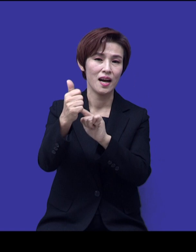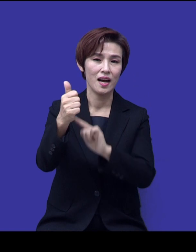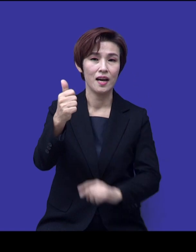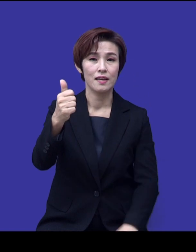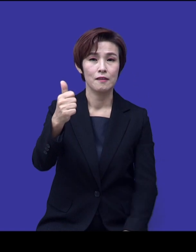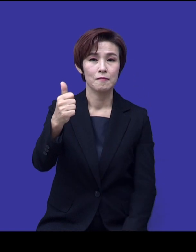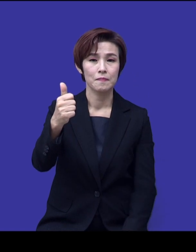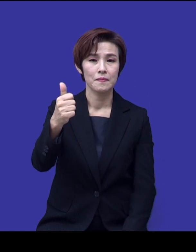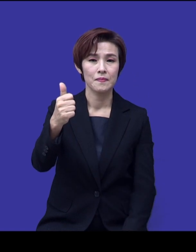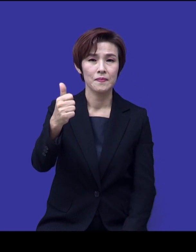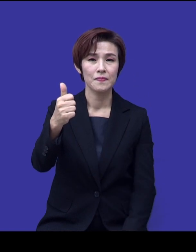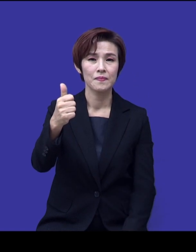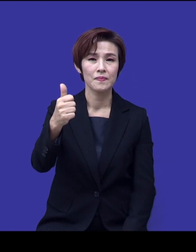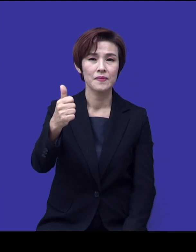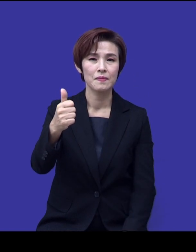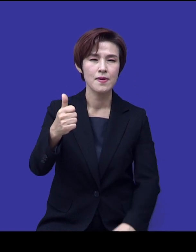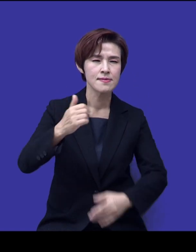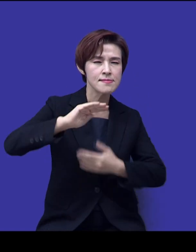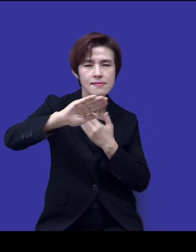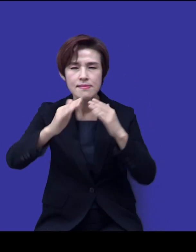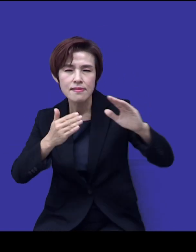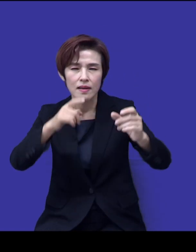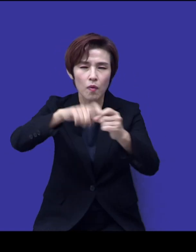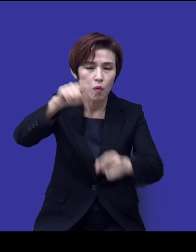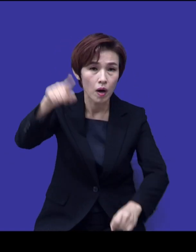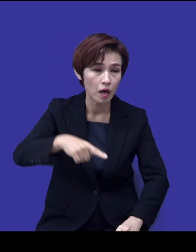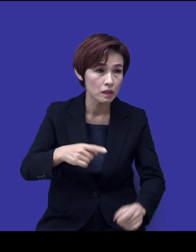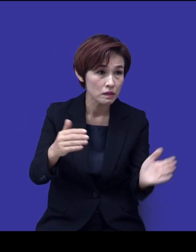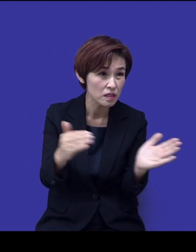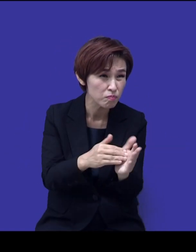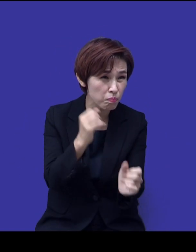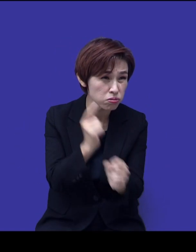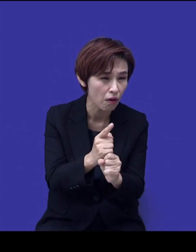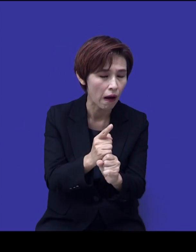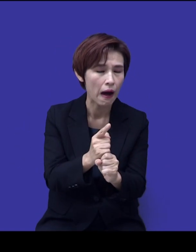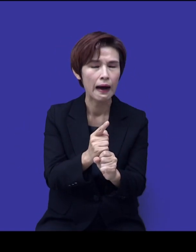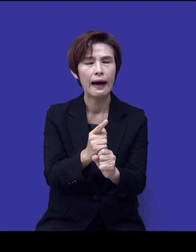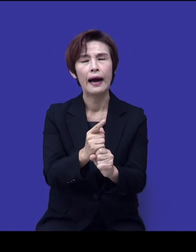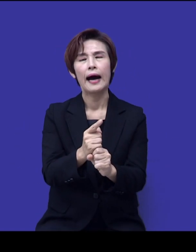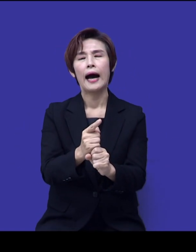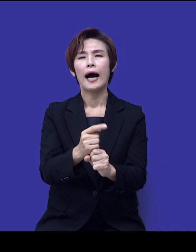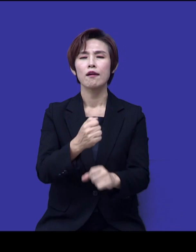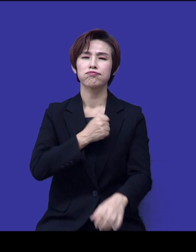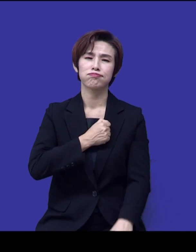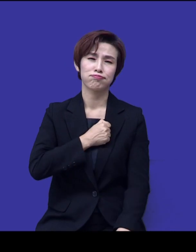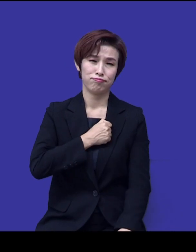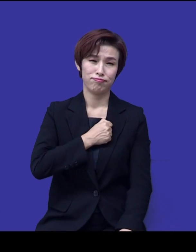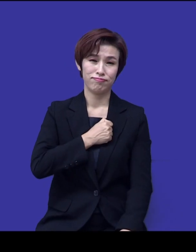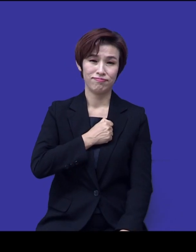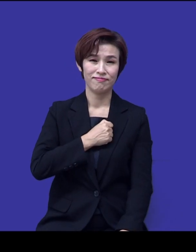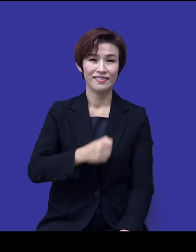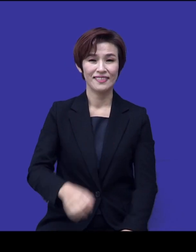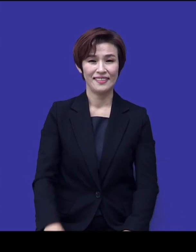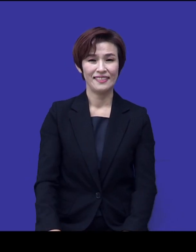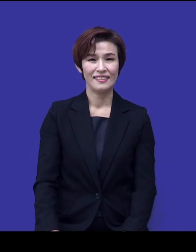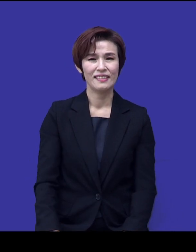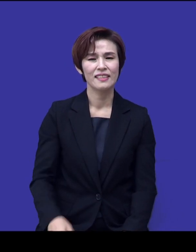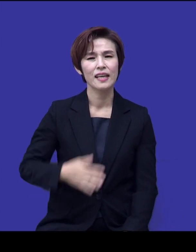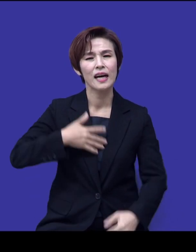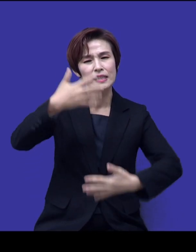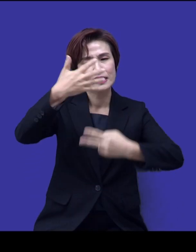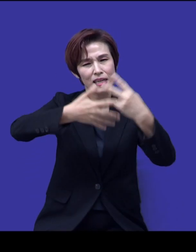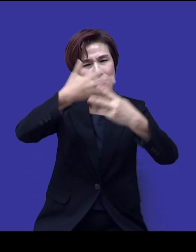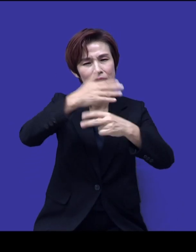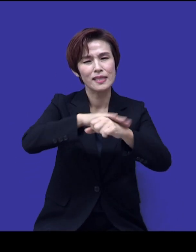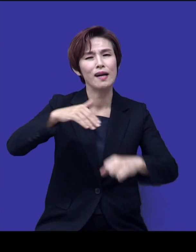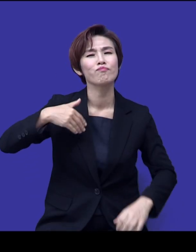아들답게 뭔가 액션을 하려고 왔는데 어디 끝나는 거 얼마나 가슴이 아팠겠습니까? 그렇죠, 그렇죠. 속상하죠. 근데 그 드라마를 제가 몰라서 그랬던